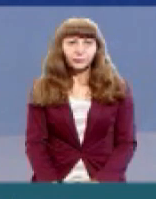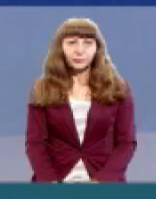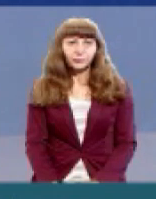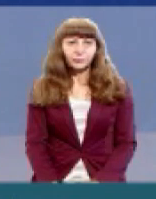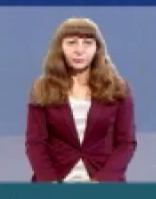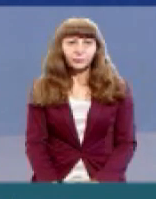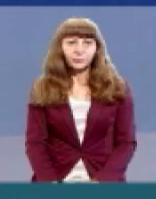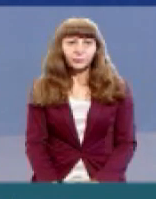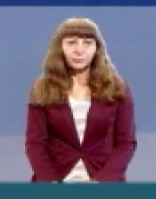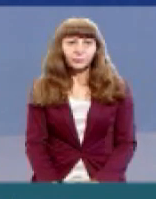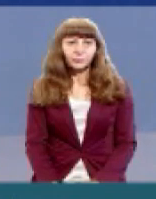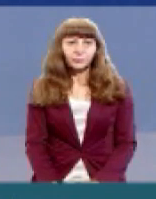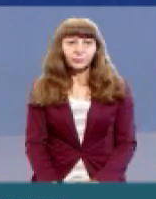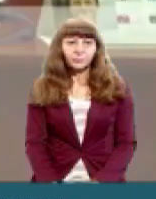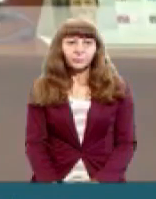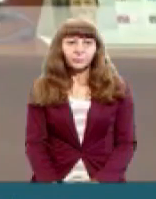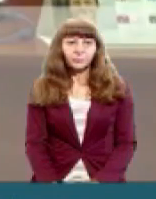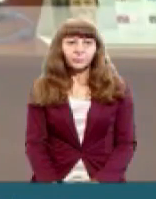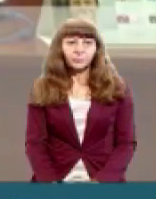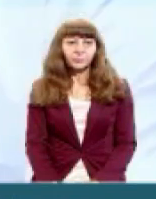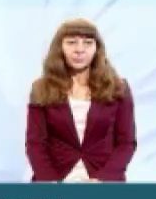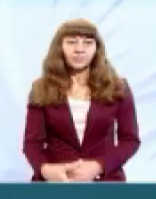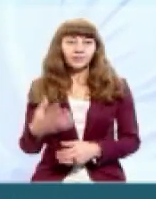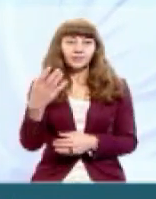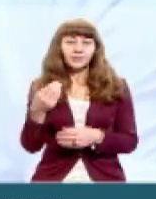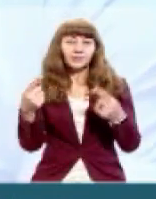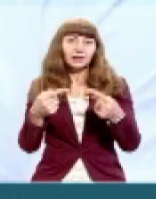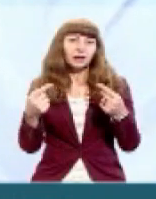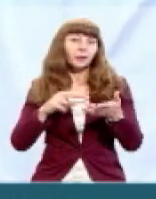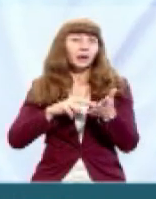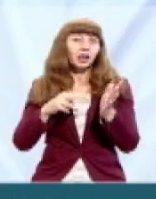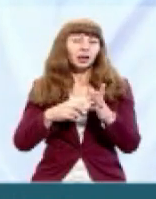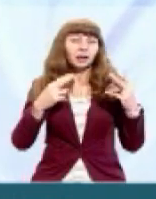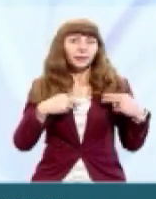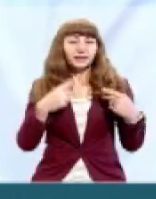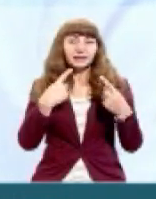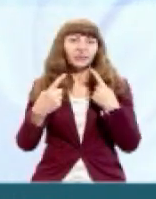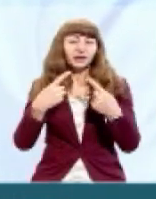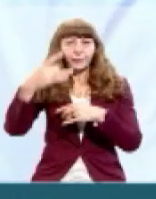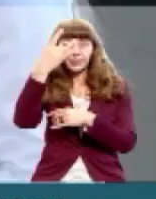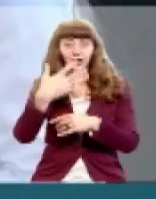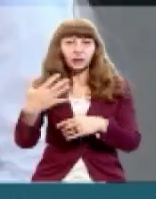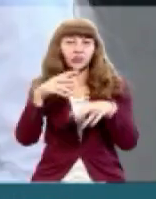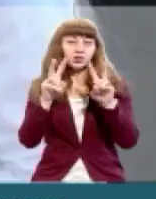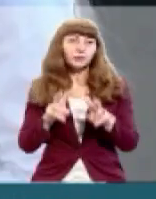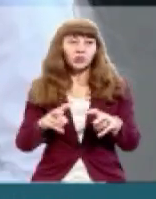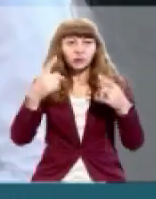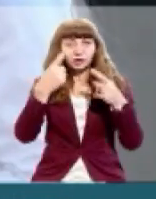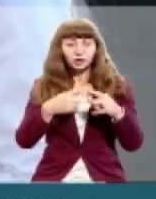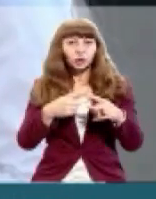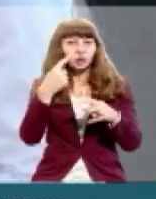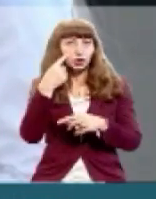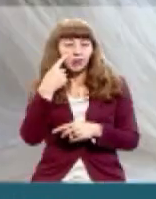департамент бақылаушылардың қатысуымен өткізілді. Одан бөлек әдеп жөніндегі кеңестің жұмыс жоспарына сәйкес демалыс беру, сапар шығындарын төлеу